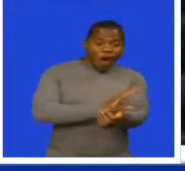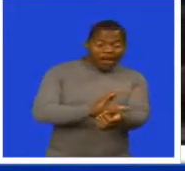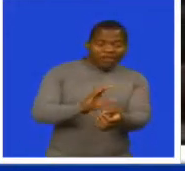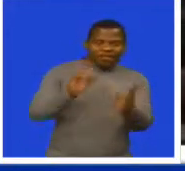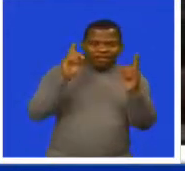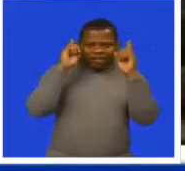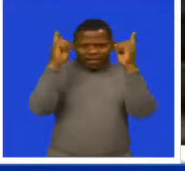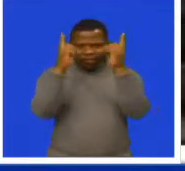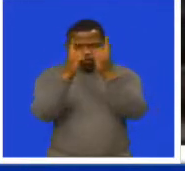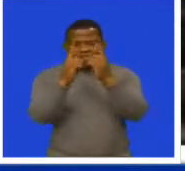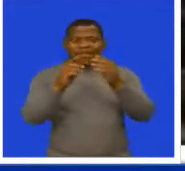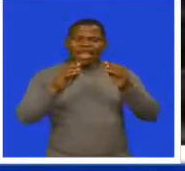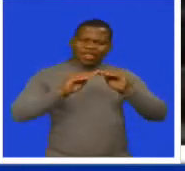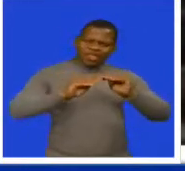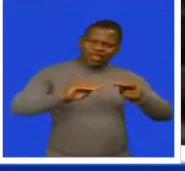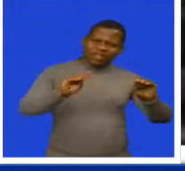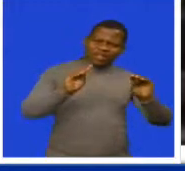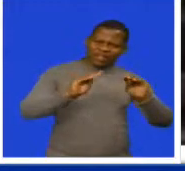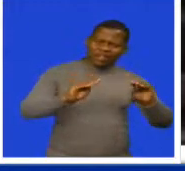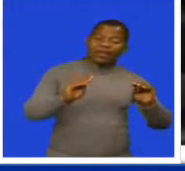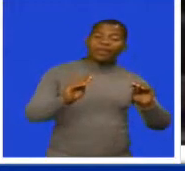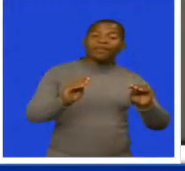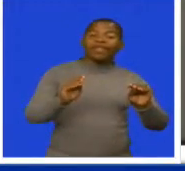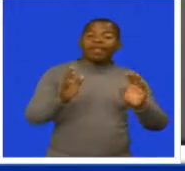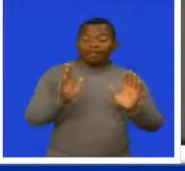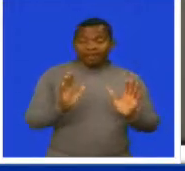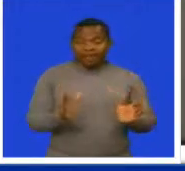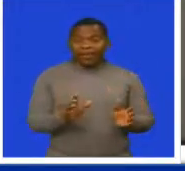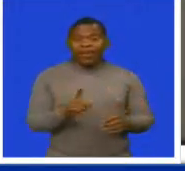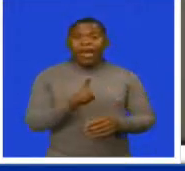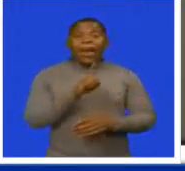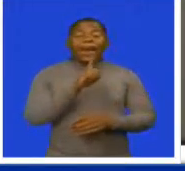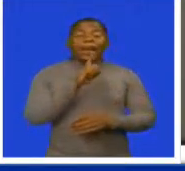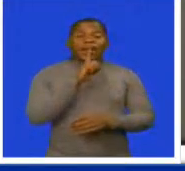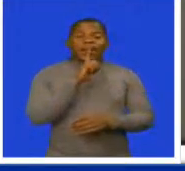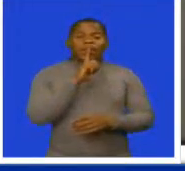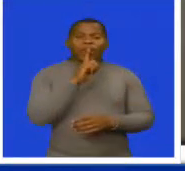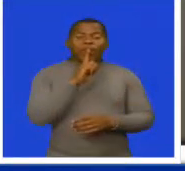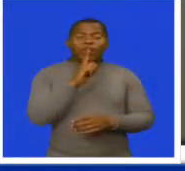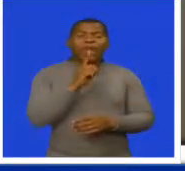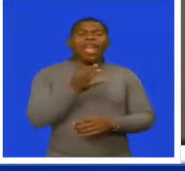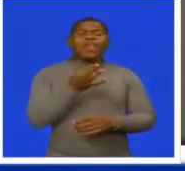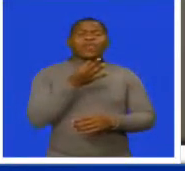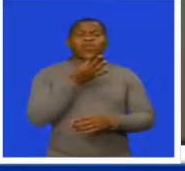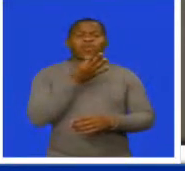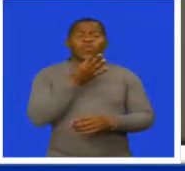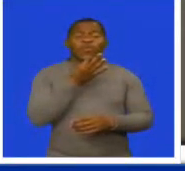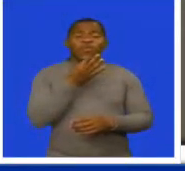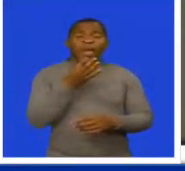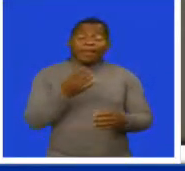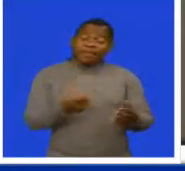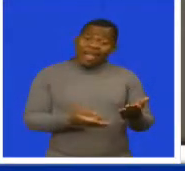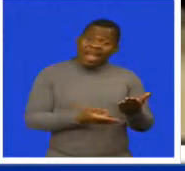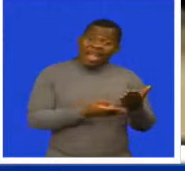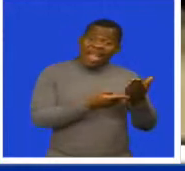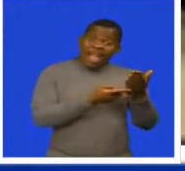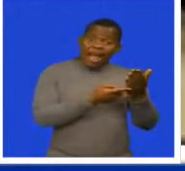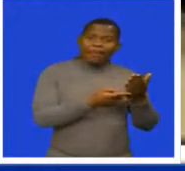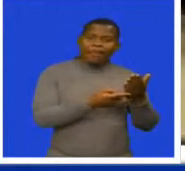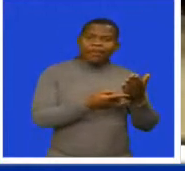nekuthi phephisa kubo sekufike emaphethelweni kuta isita insha nemaswati onke ukuthi ifunde